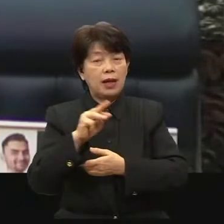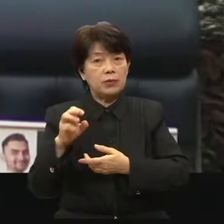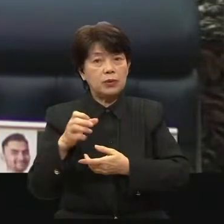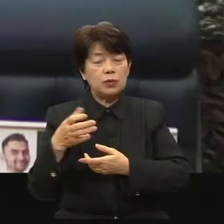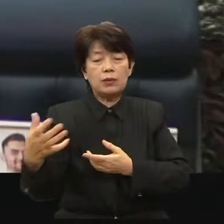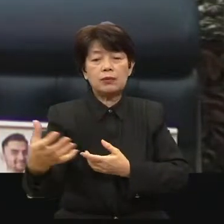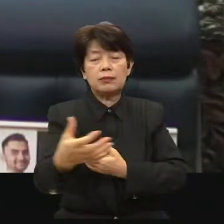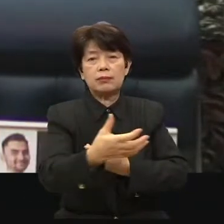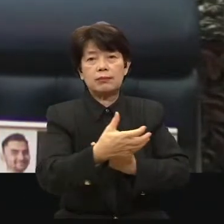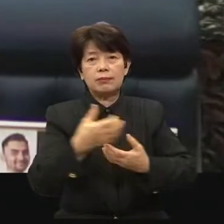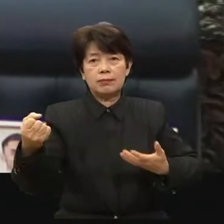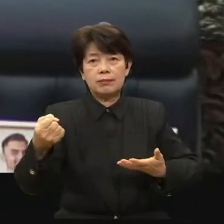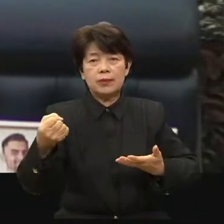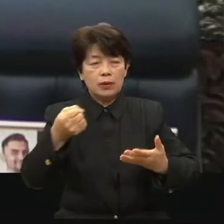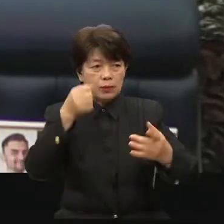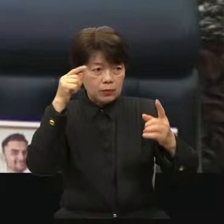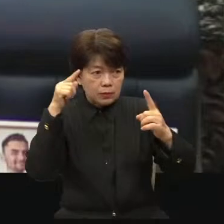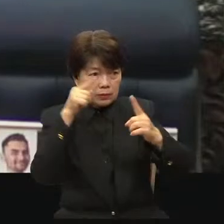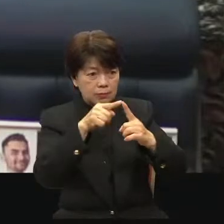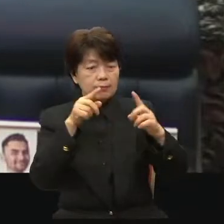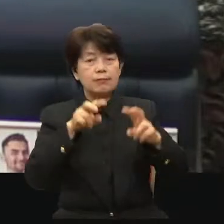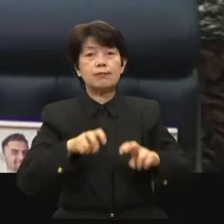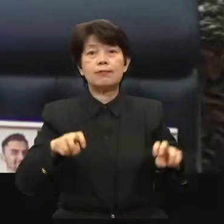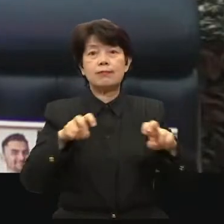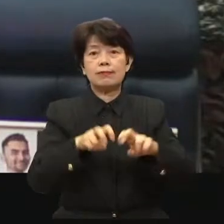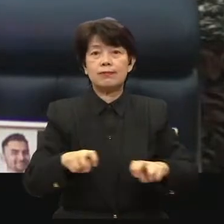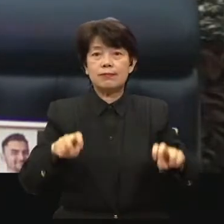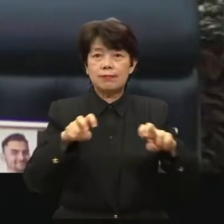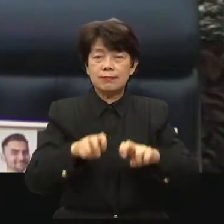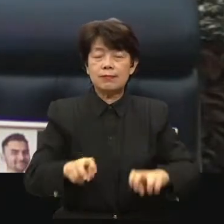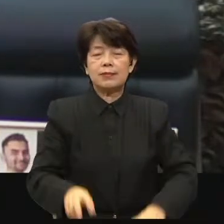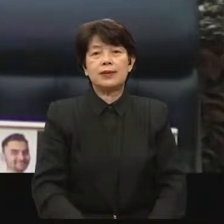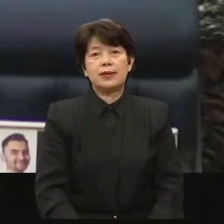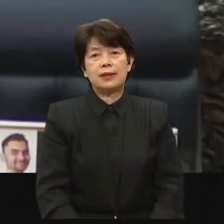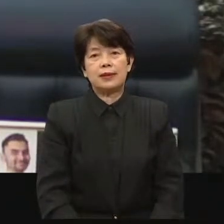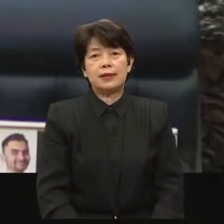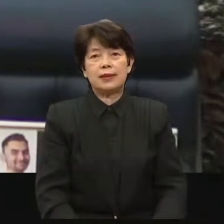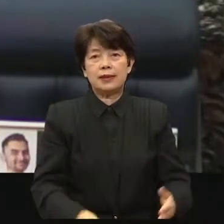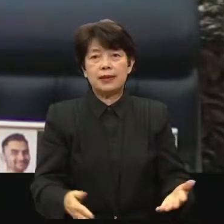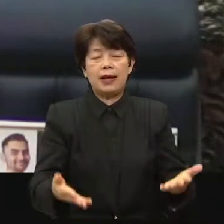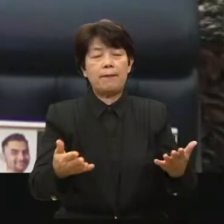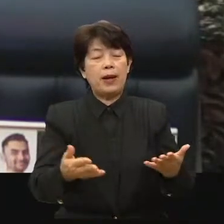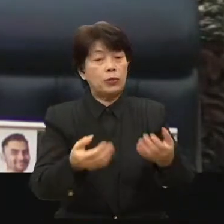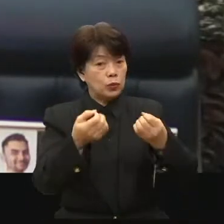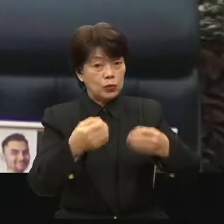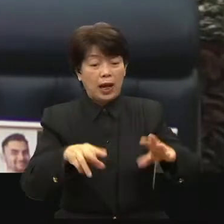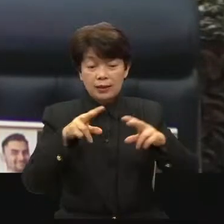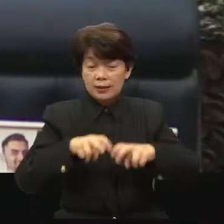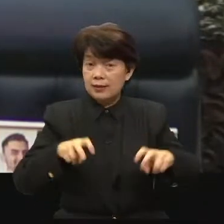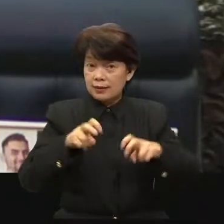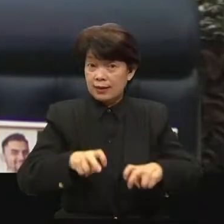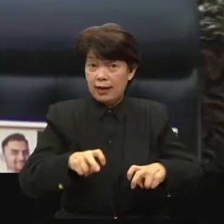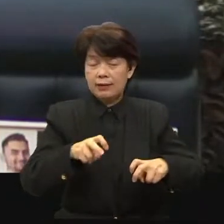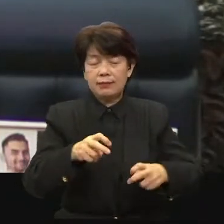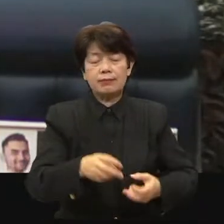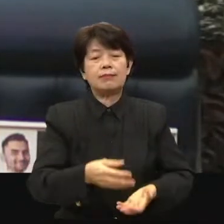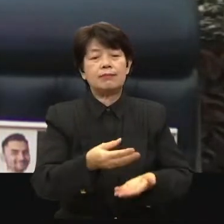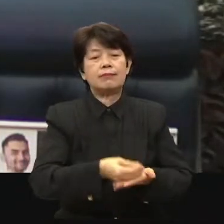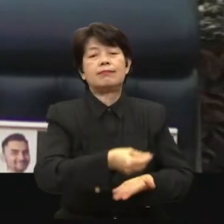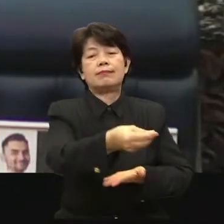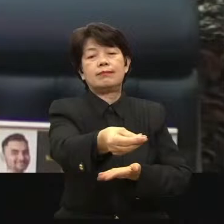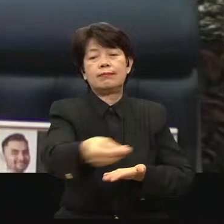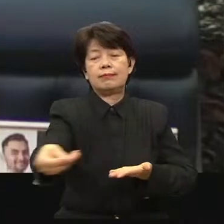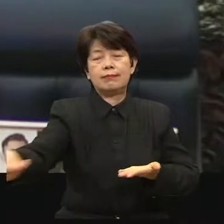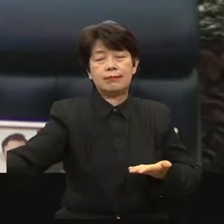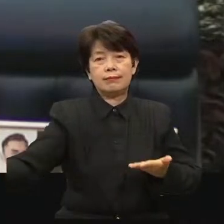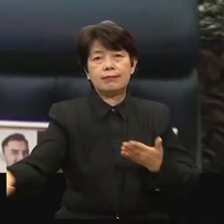untuk tujuan siasatan. Dan biasanya peranti tersebut akanlah dipurang balik kepada pihak